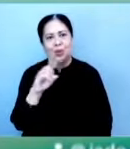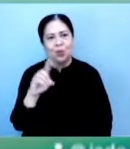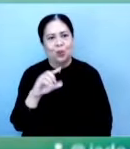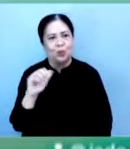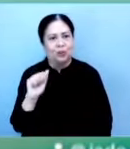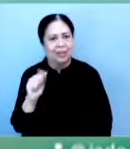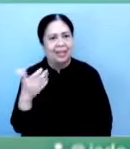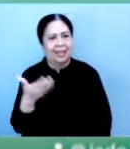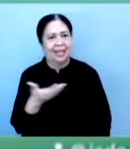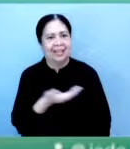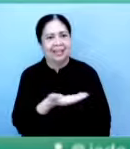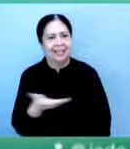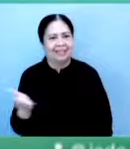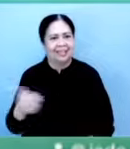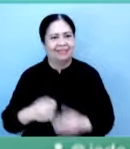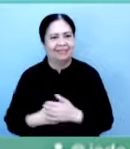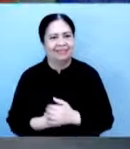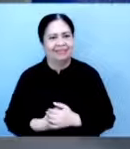J and